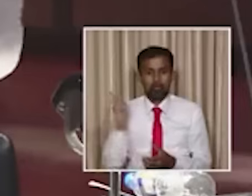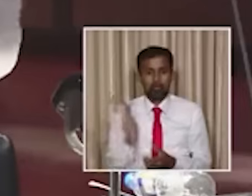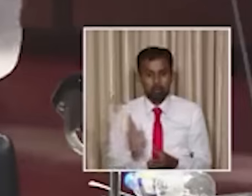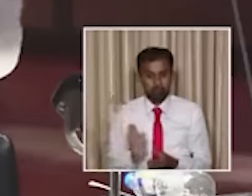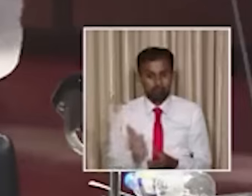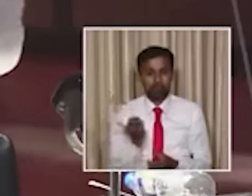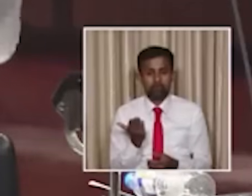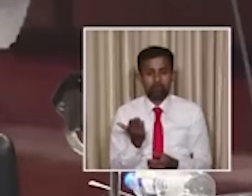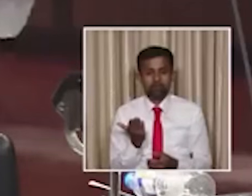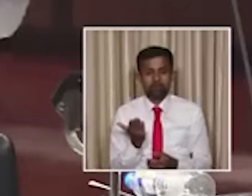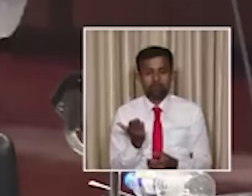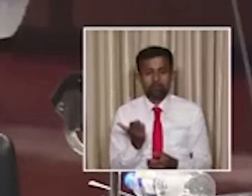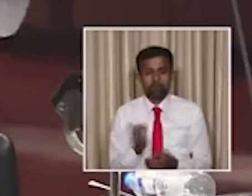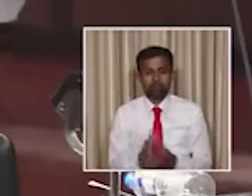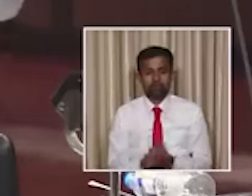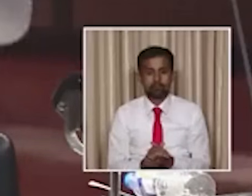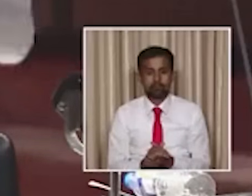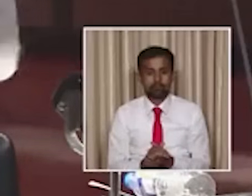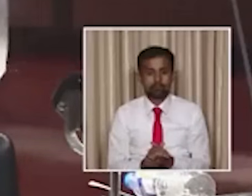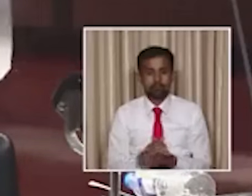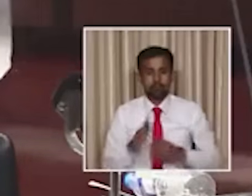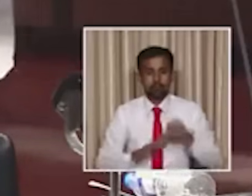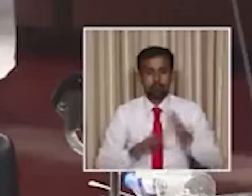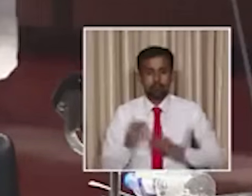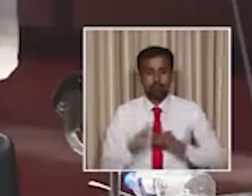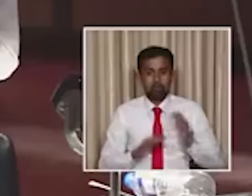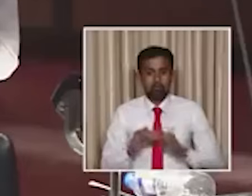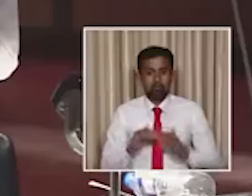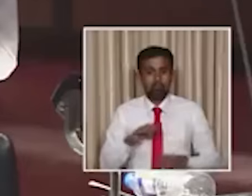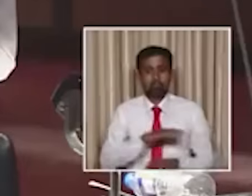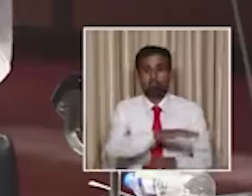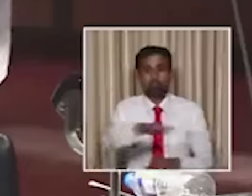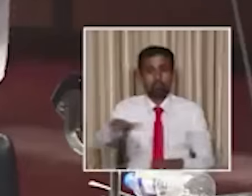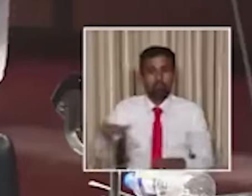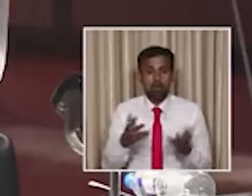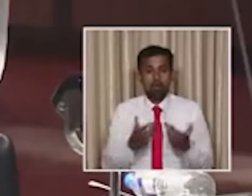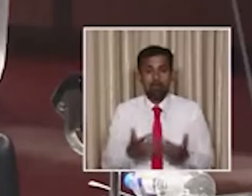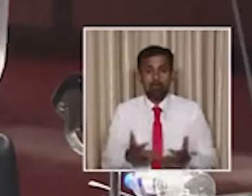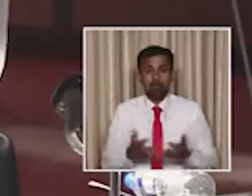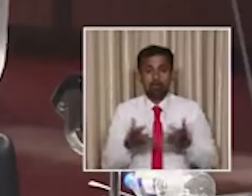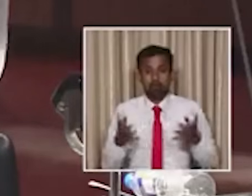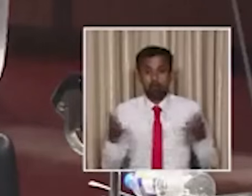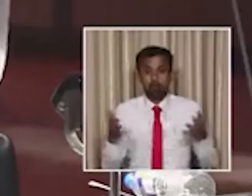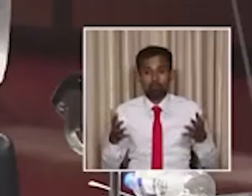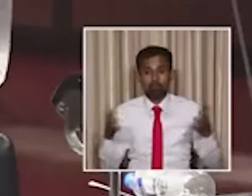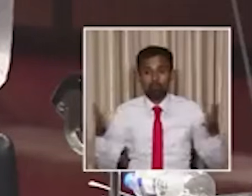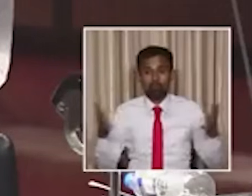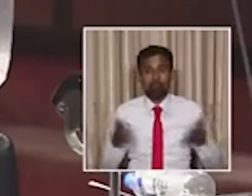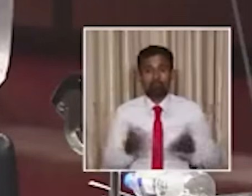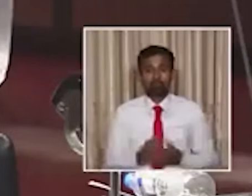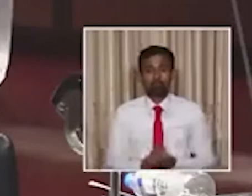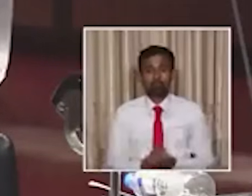பிரிந்து வளர்ந்து கூடுதலாக காணப்படுகிறது. அது யாருடைய காணி? அரச காணி